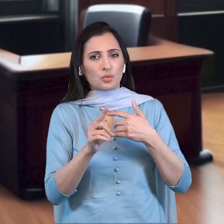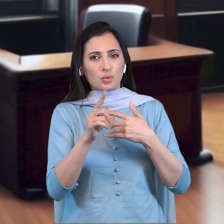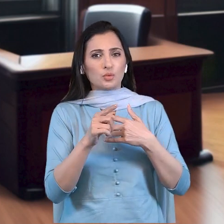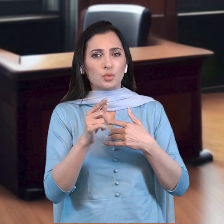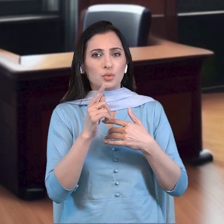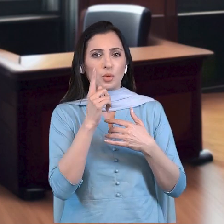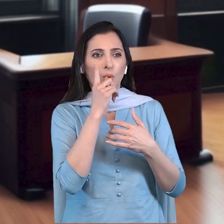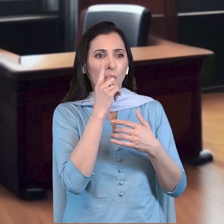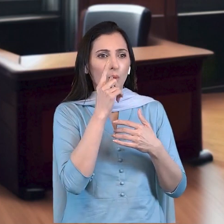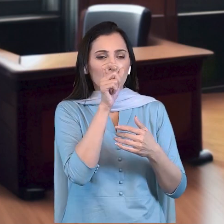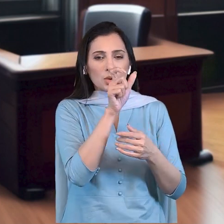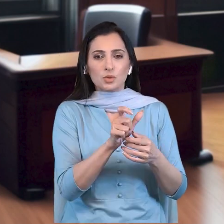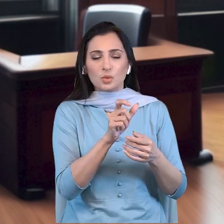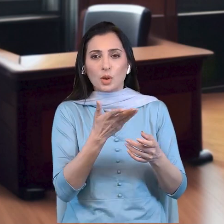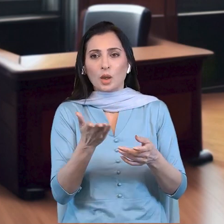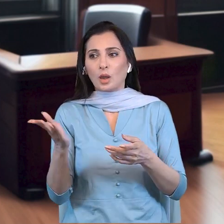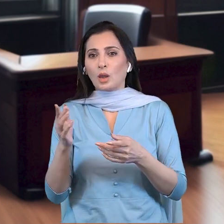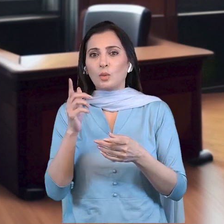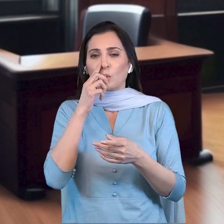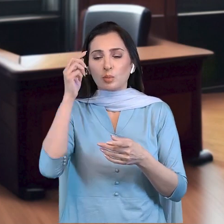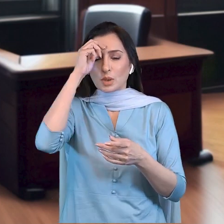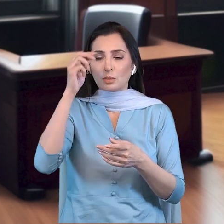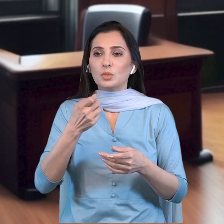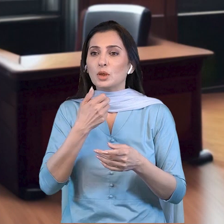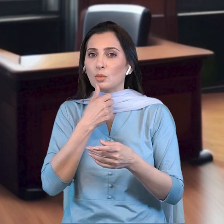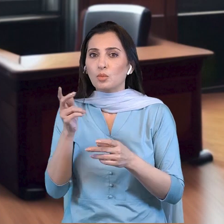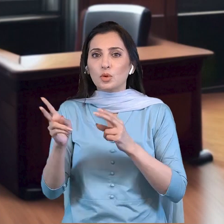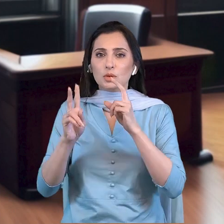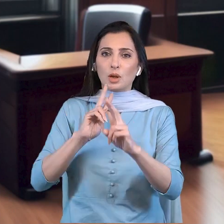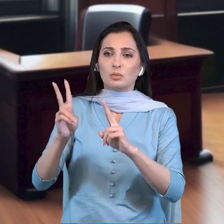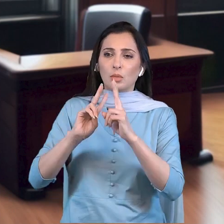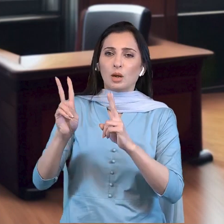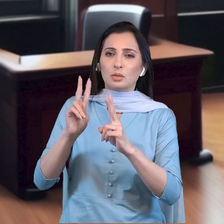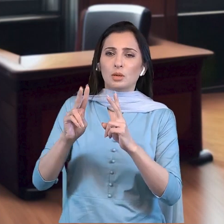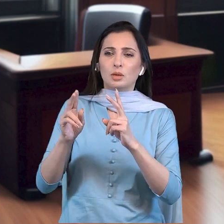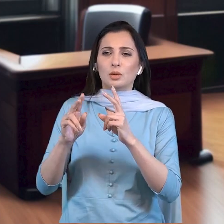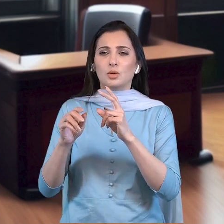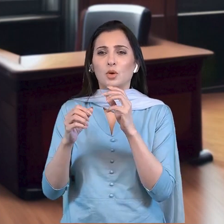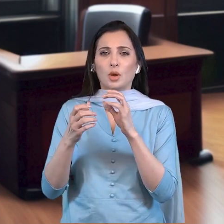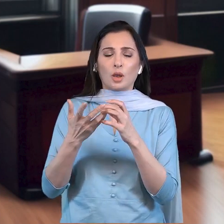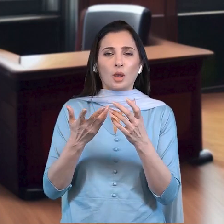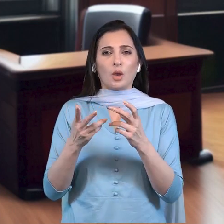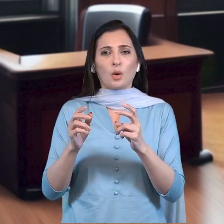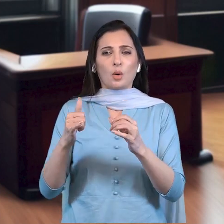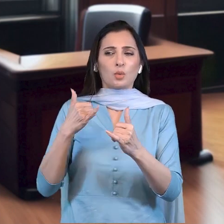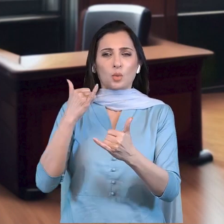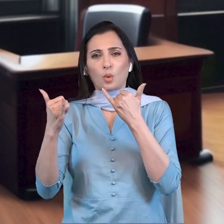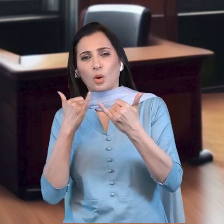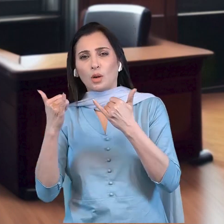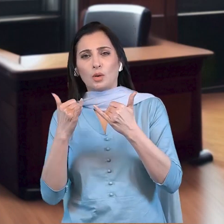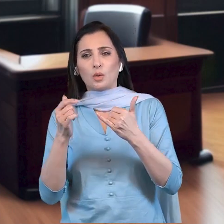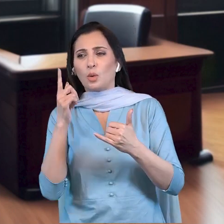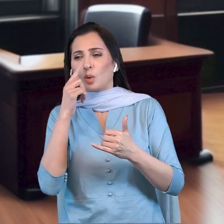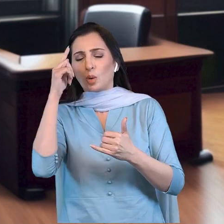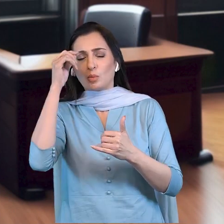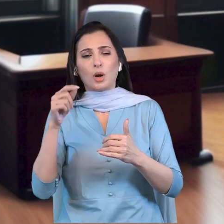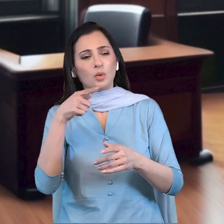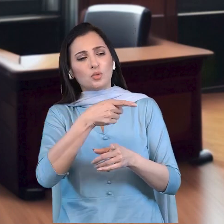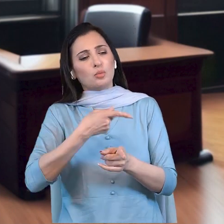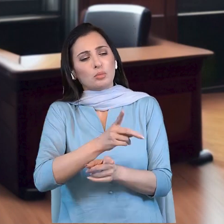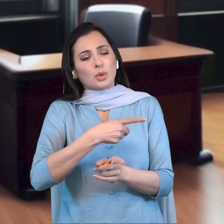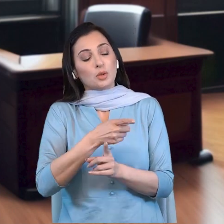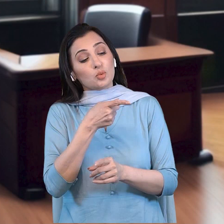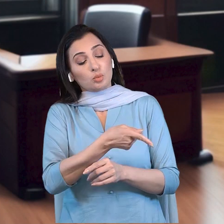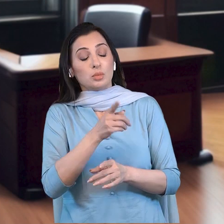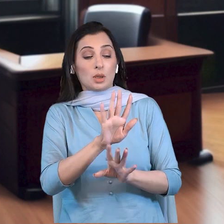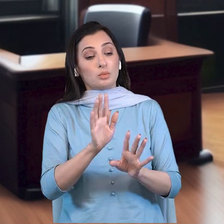کہ تم یہ کرو، تم وہ کرو، تم ایسا کرو، تم یہ کرو۔ تو میں شروع میں ہی بتائی تھی کہ بات کہ ہمیں اپنے